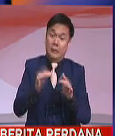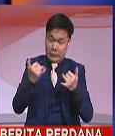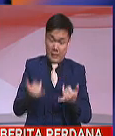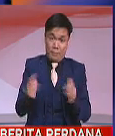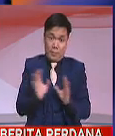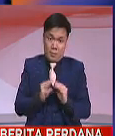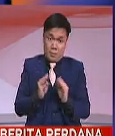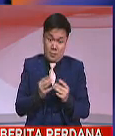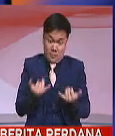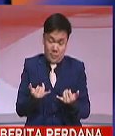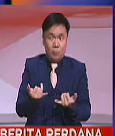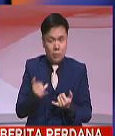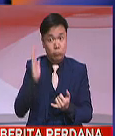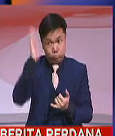ini.